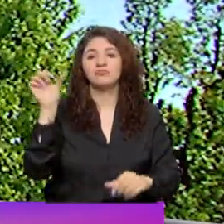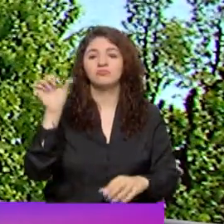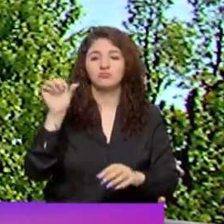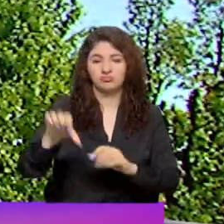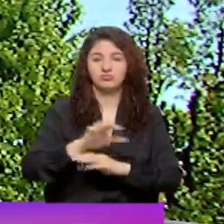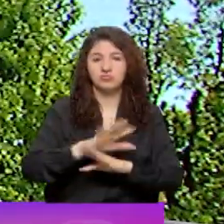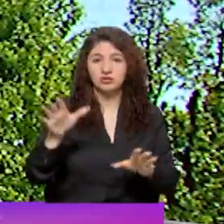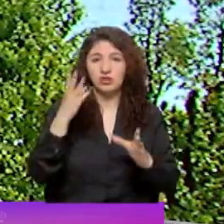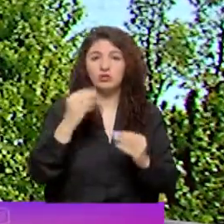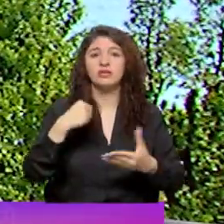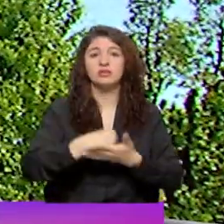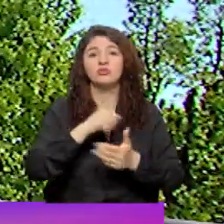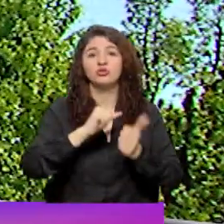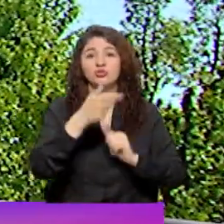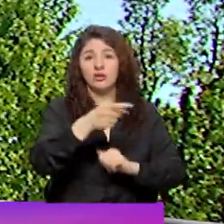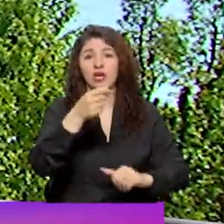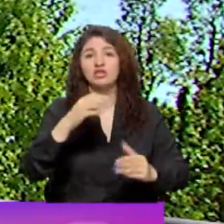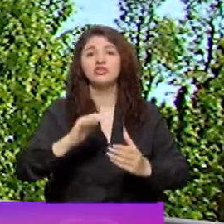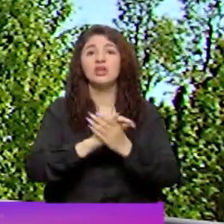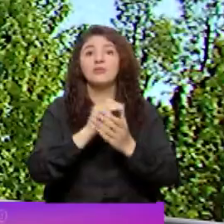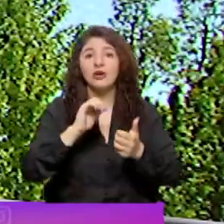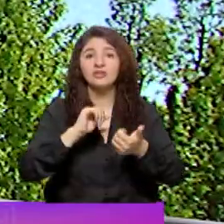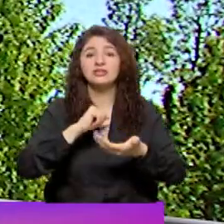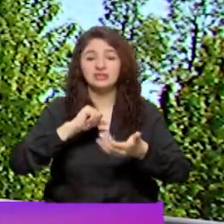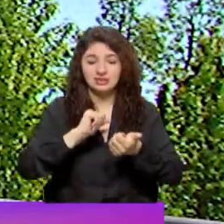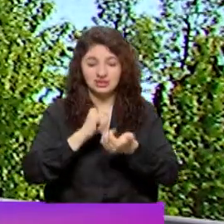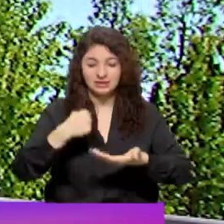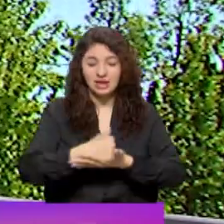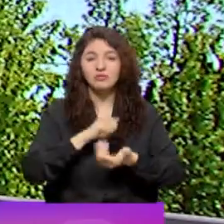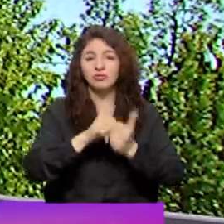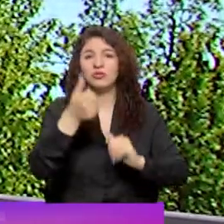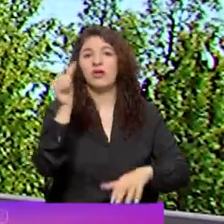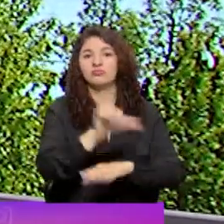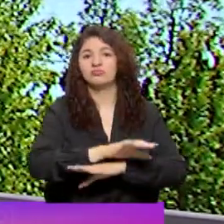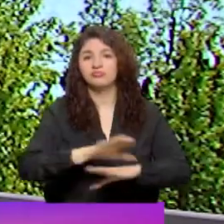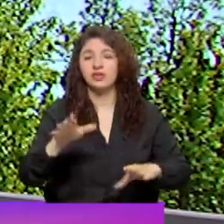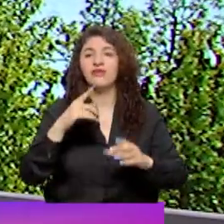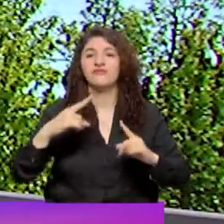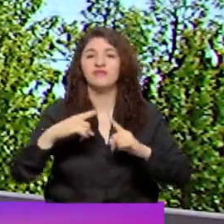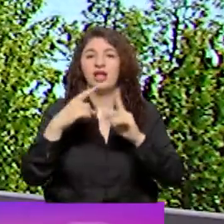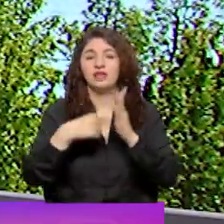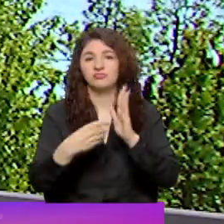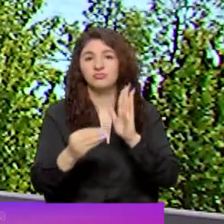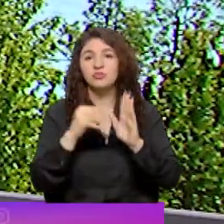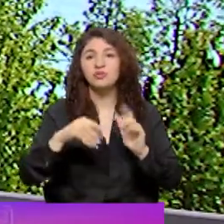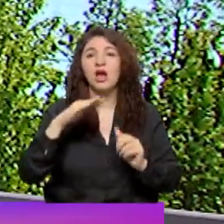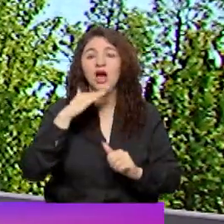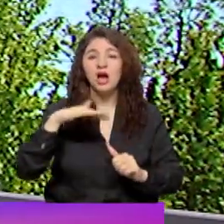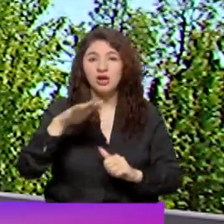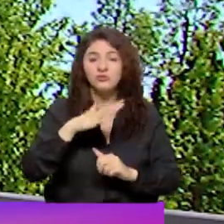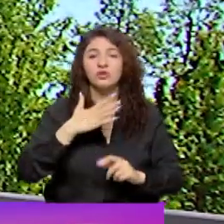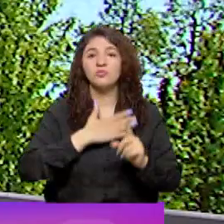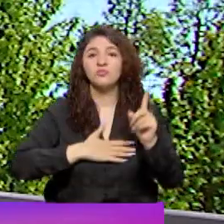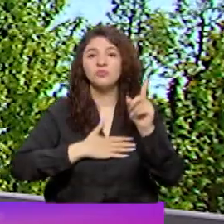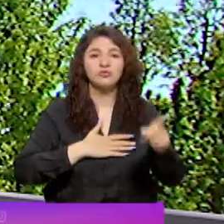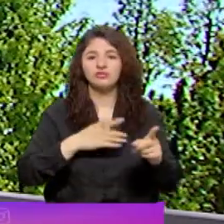Kayserispor Trabzonspor şampiyon Trabzonspor'da eleyerek finale adını yazdırdı bugün Avrupa'da Bursa Fruit